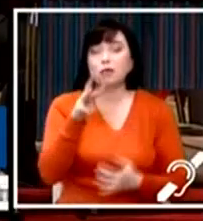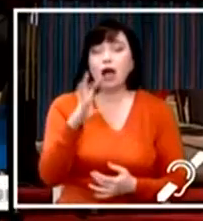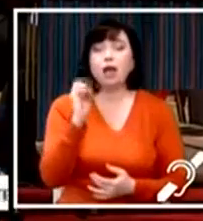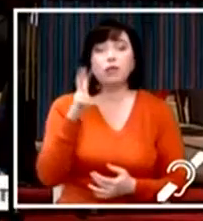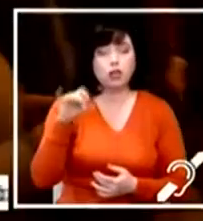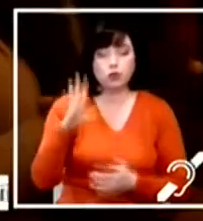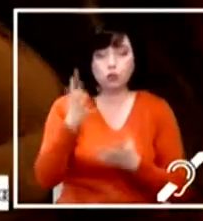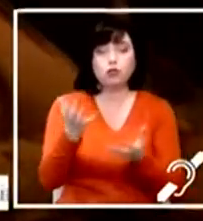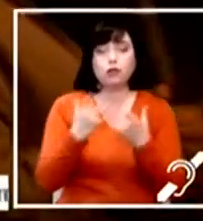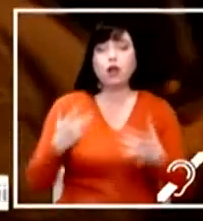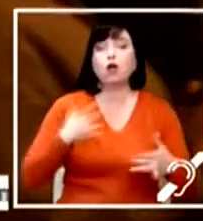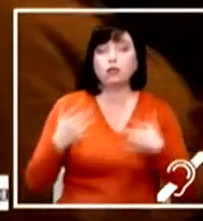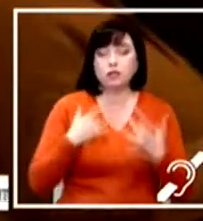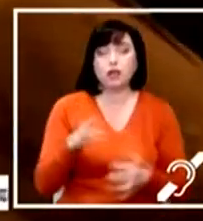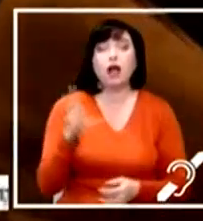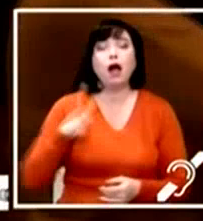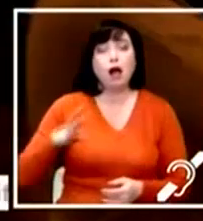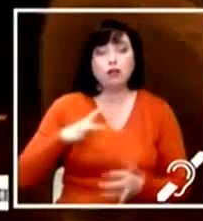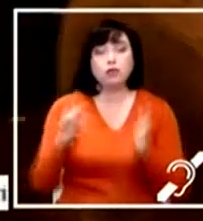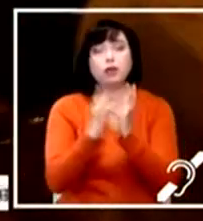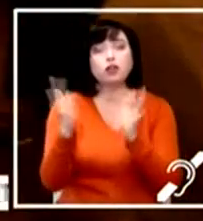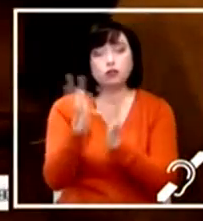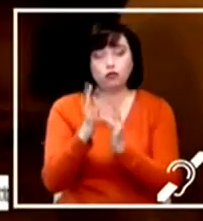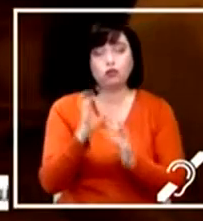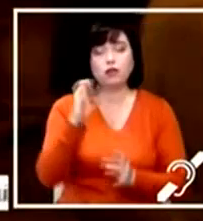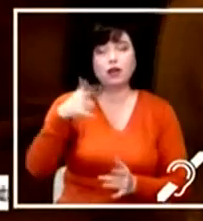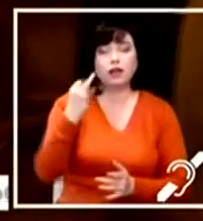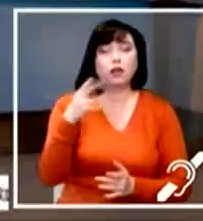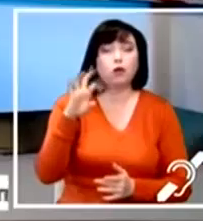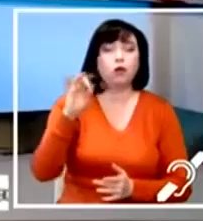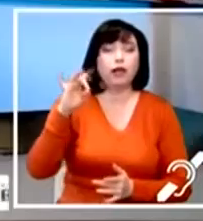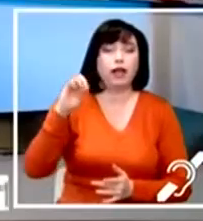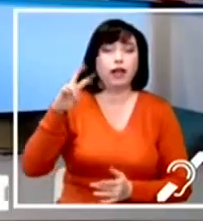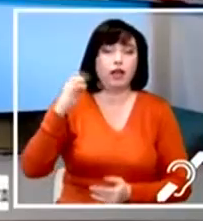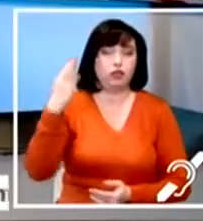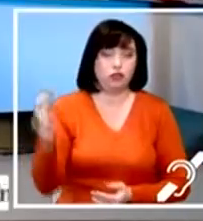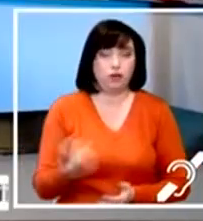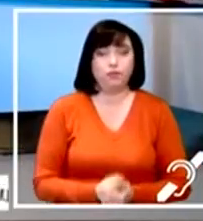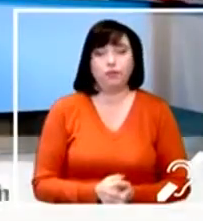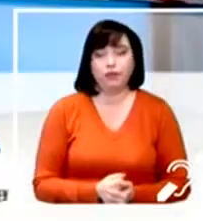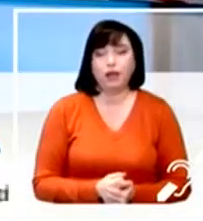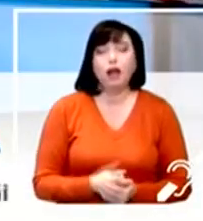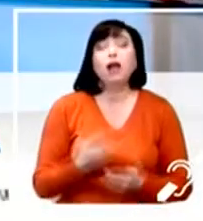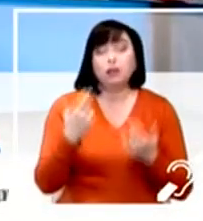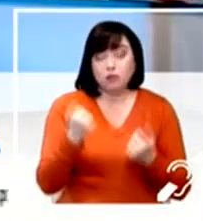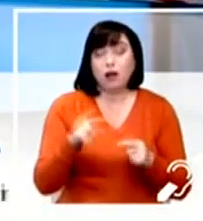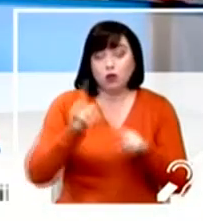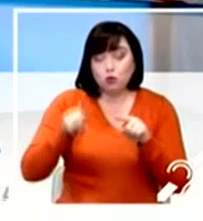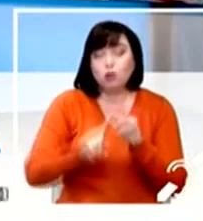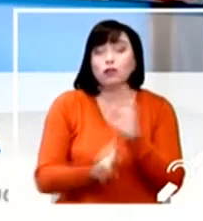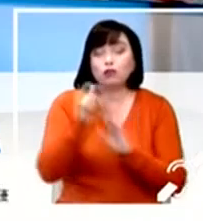Mihai Eminescu va găzdui concertul Așteptând Crăciunul cu Grigore Leșe. În câteva zile intrăm în